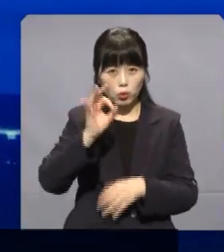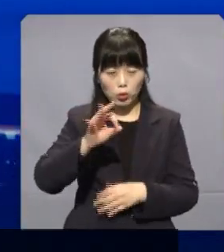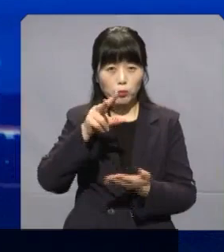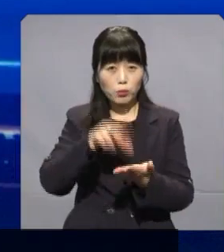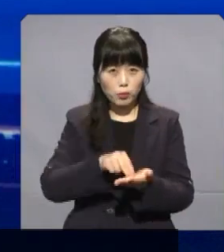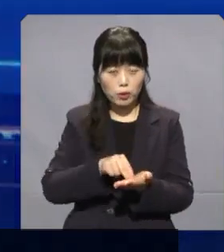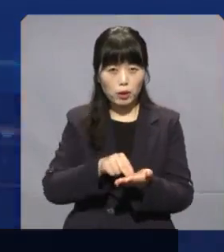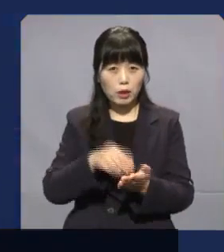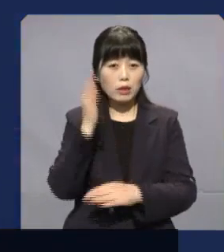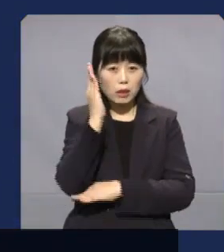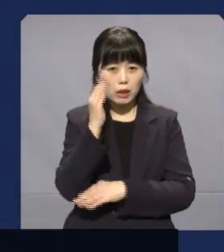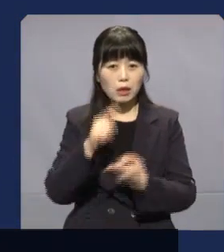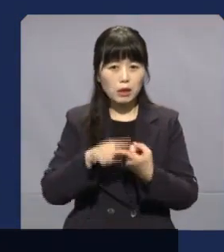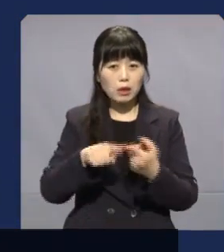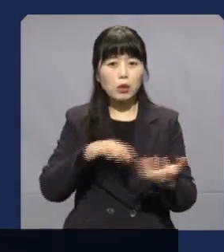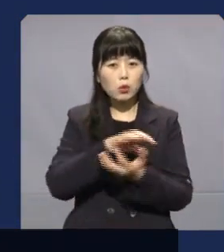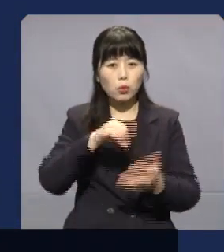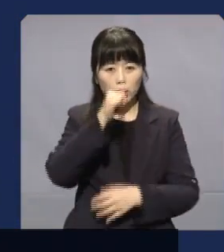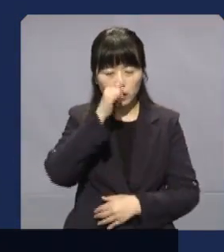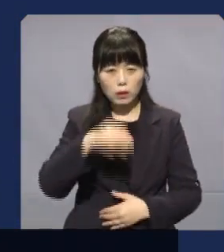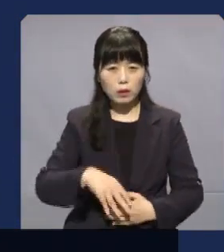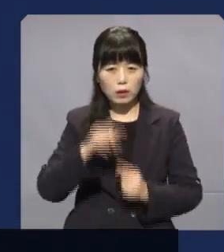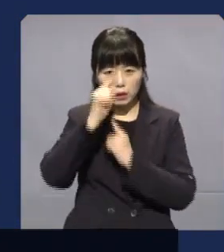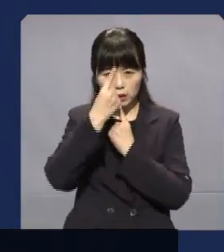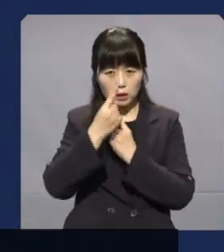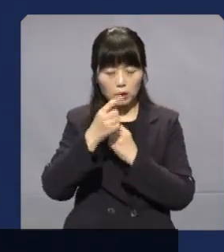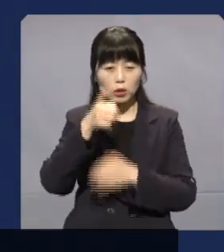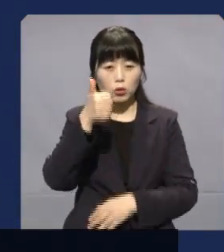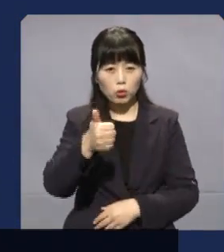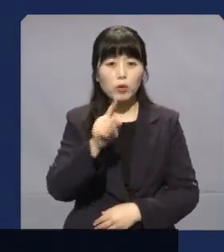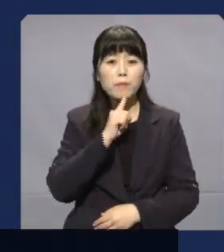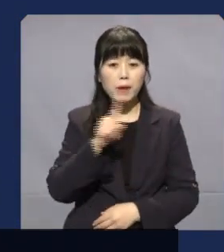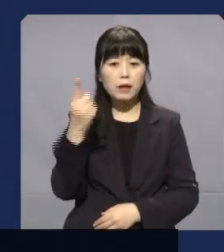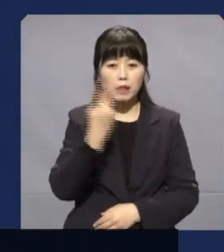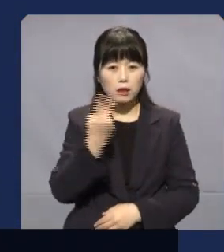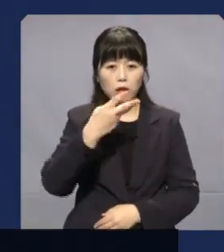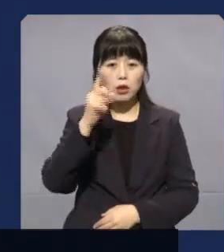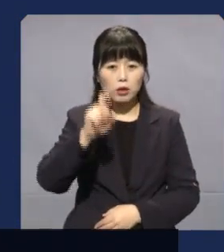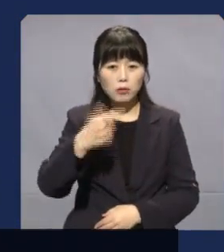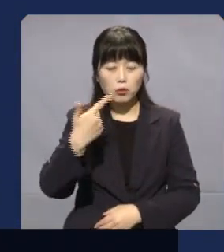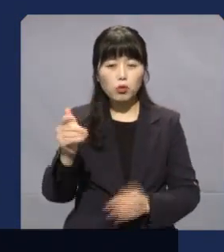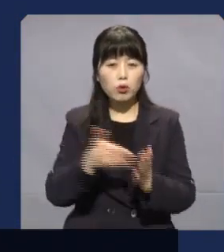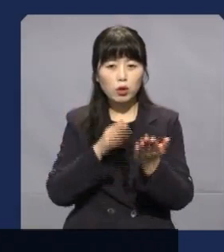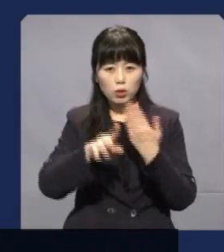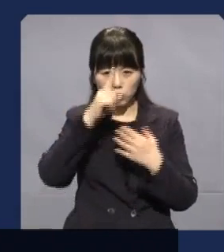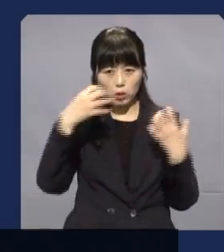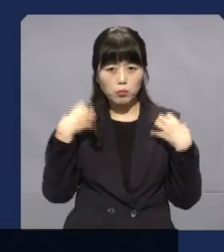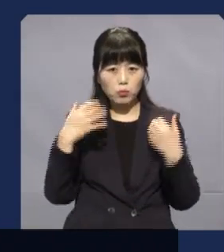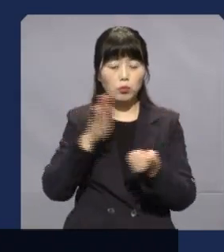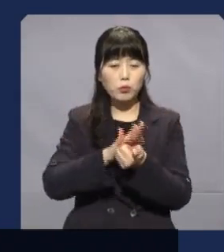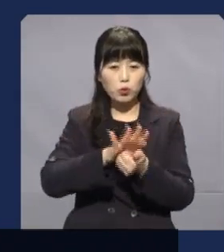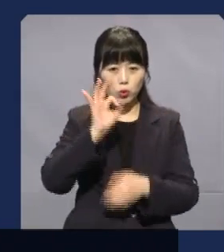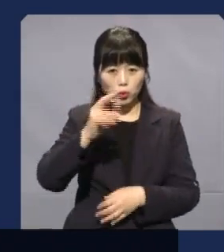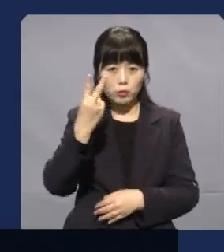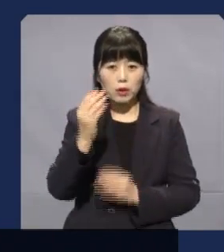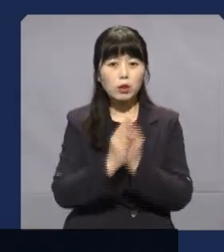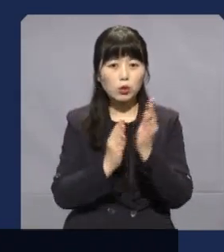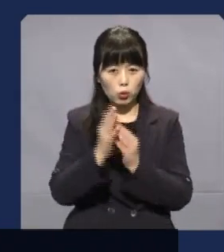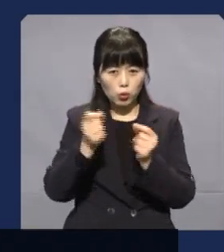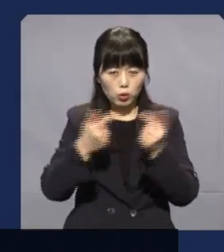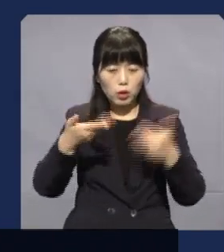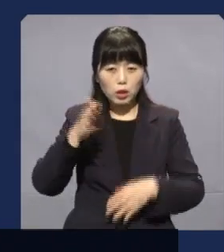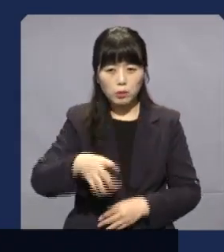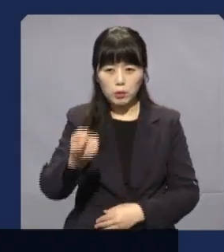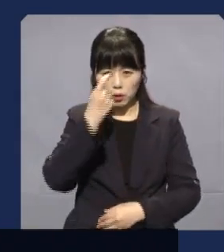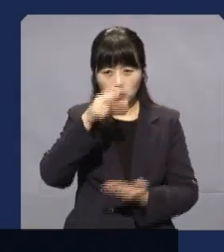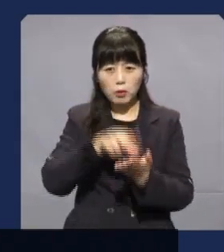근거로 삼은 논리에 대한 영 논란이 있습니다 이관섭 수석은 2016년 이후 정부 보조금이 2조원 가까이 늘었는데